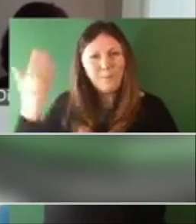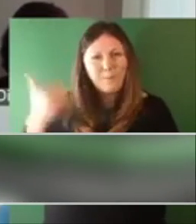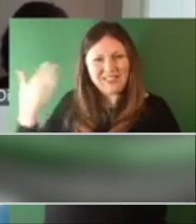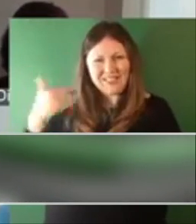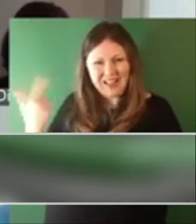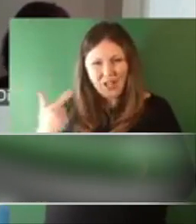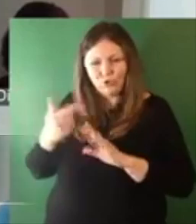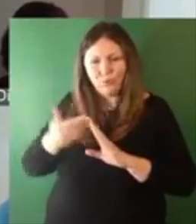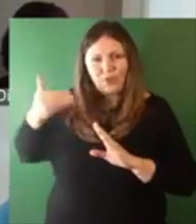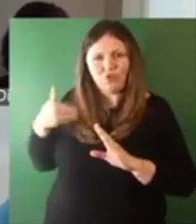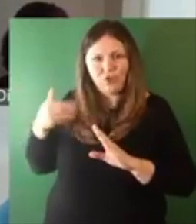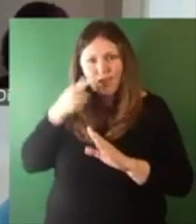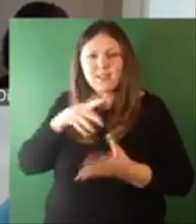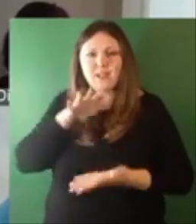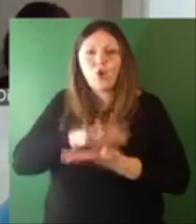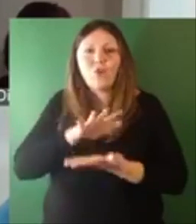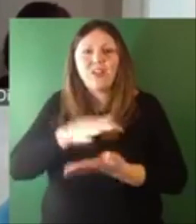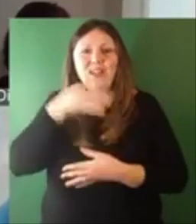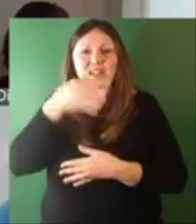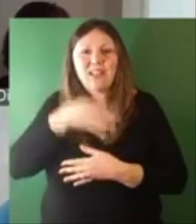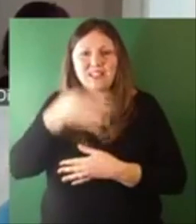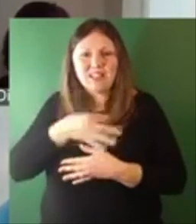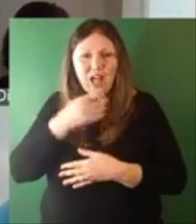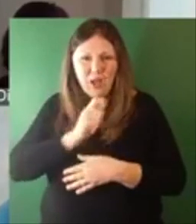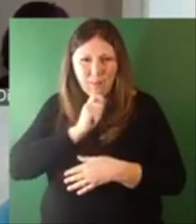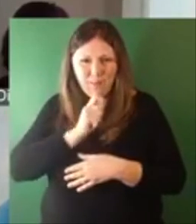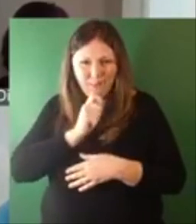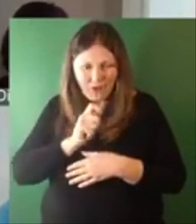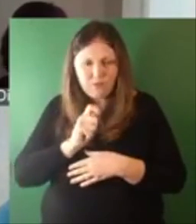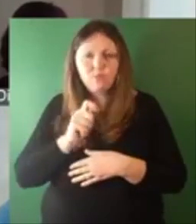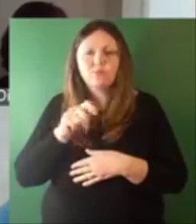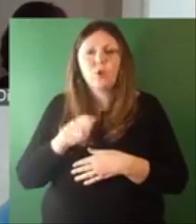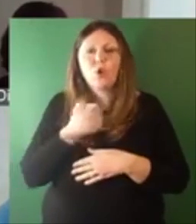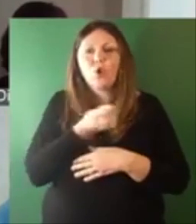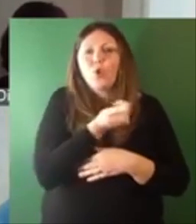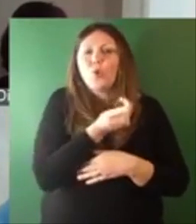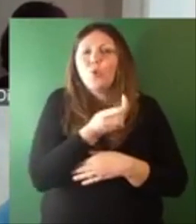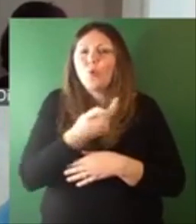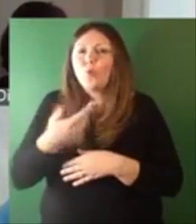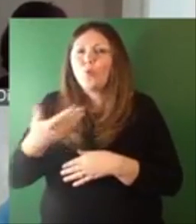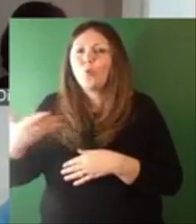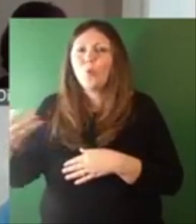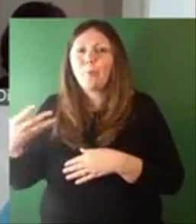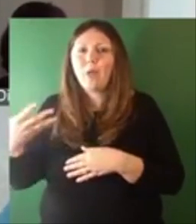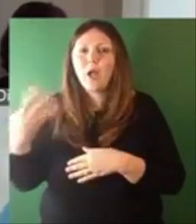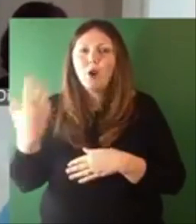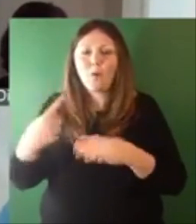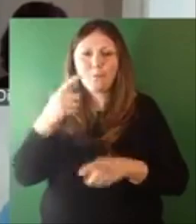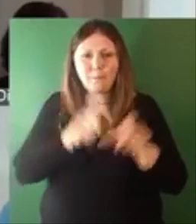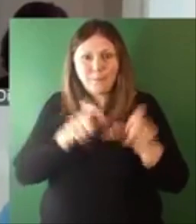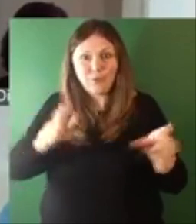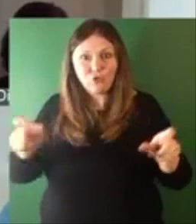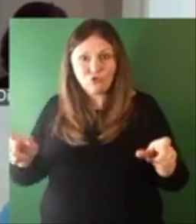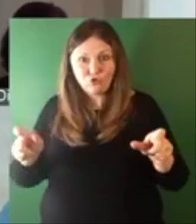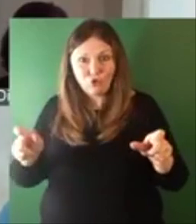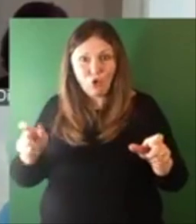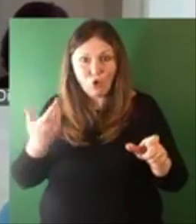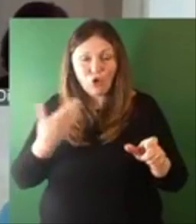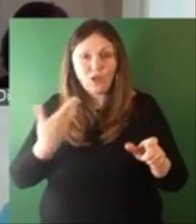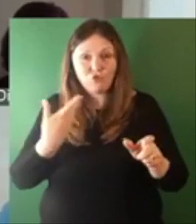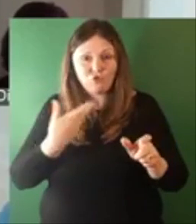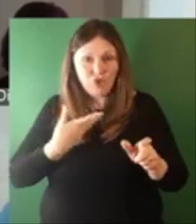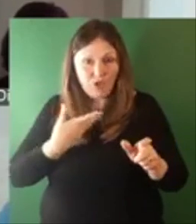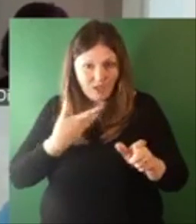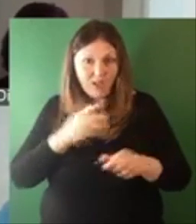rifinanziamento di quello che, da sempre, è uno dei cavalli di battaglia dell'amministrazione regionale targata Emiliano, il reddito di dignità, a cui sono stati